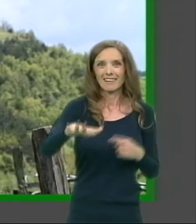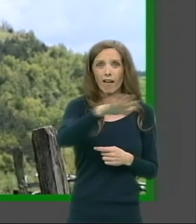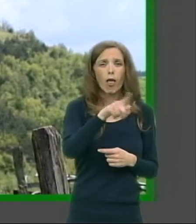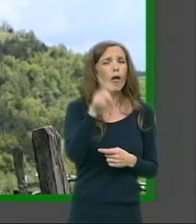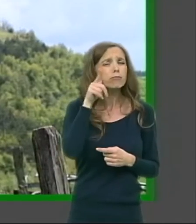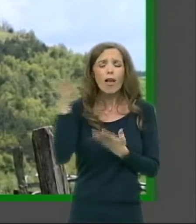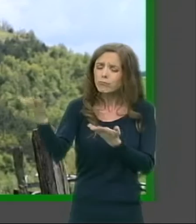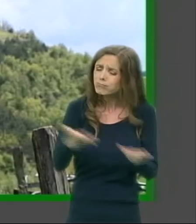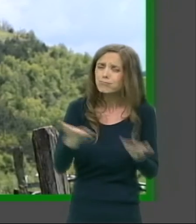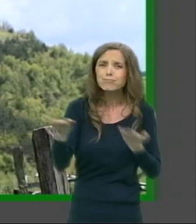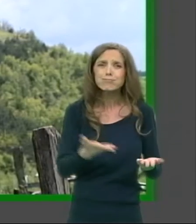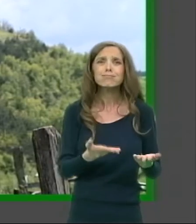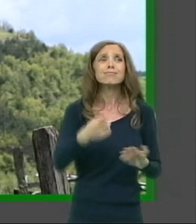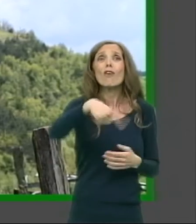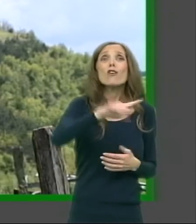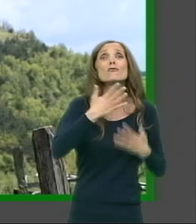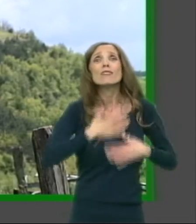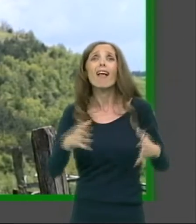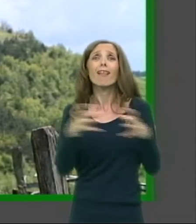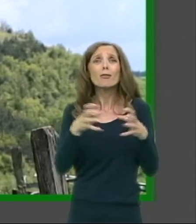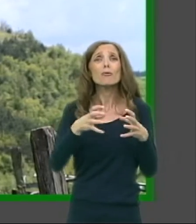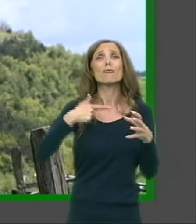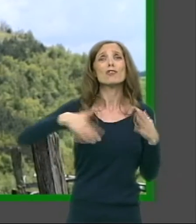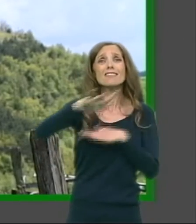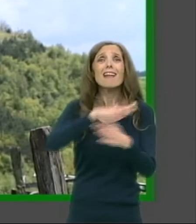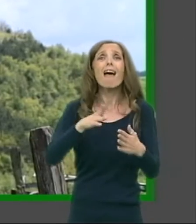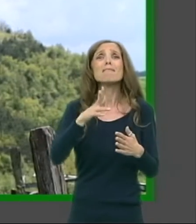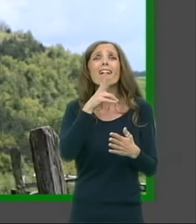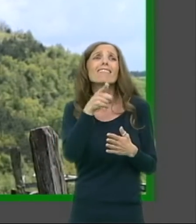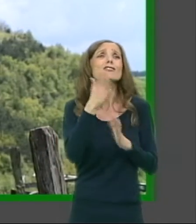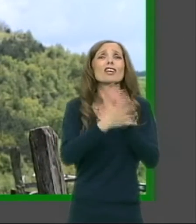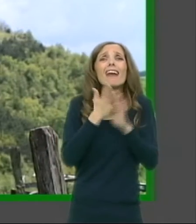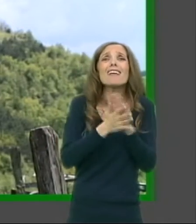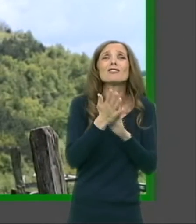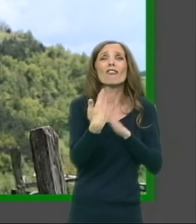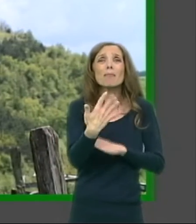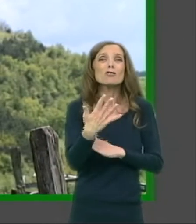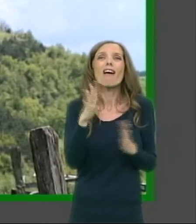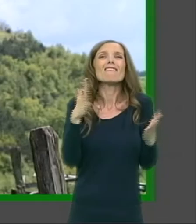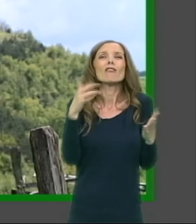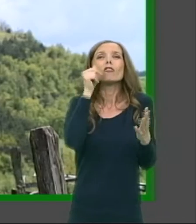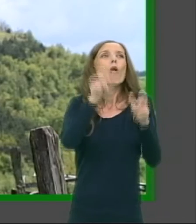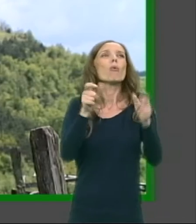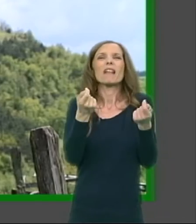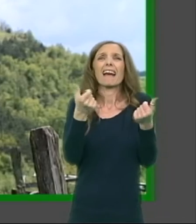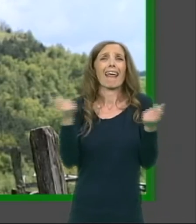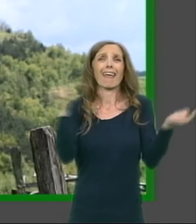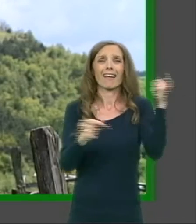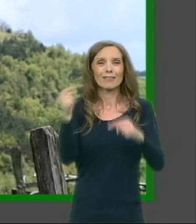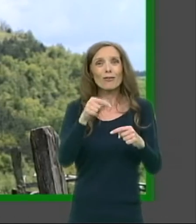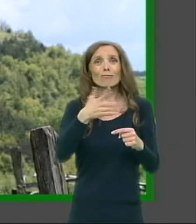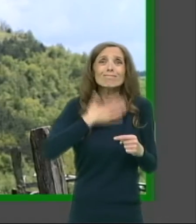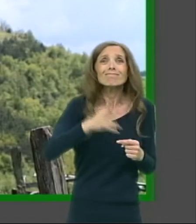gostoprimljivi, hteli su da se druže sa nama, da porazgovaraju, verovatno im retko koji dolazi i mi smo